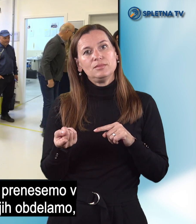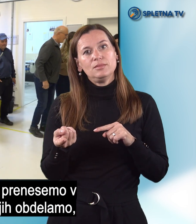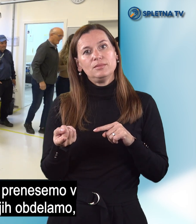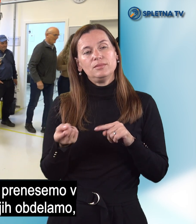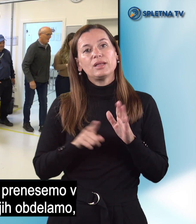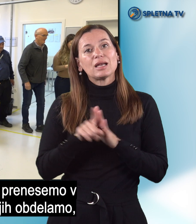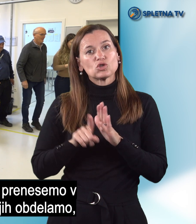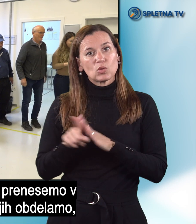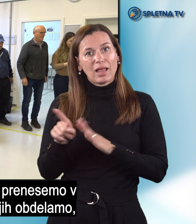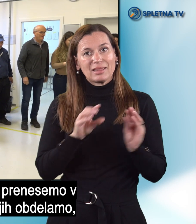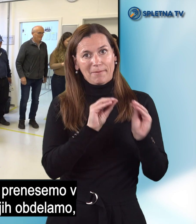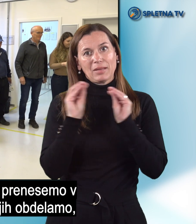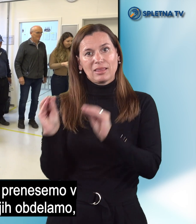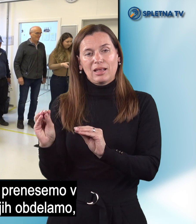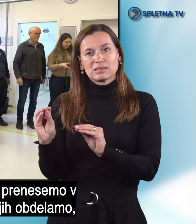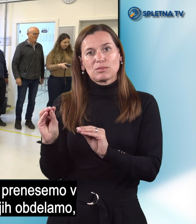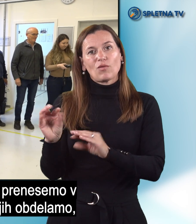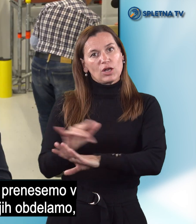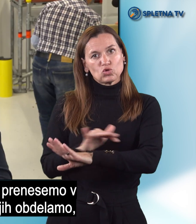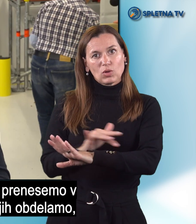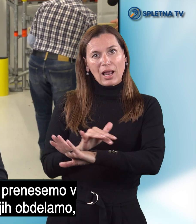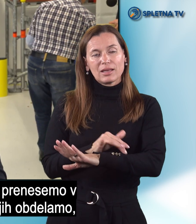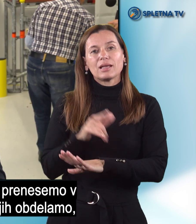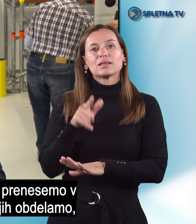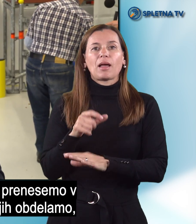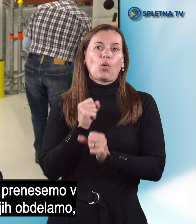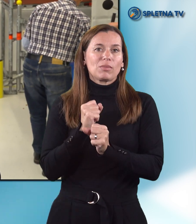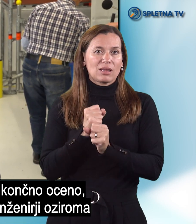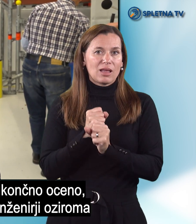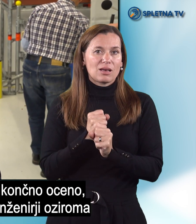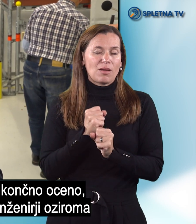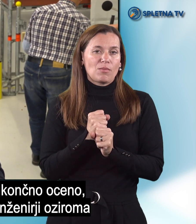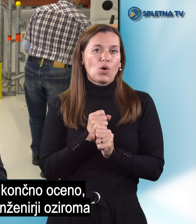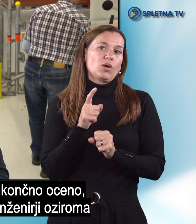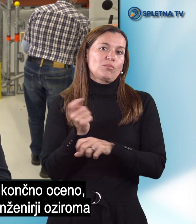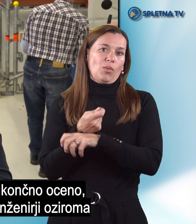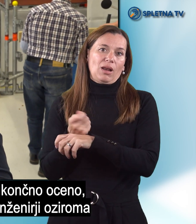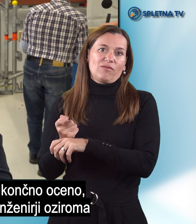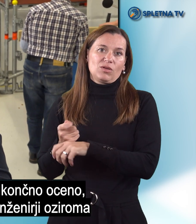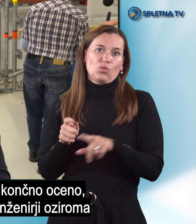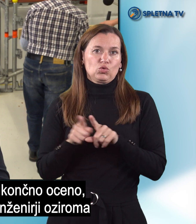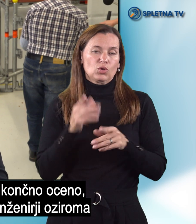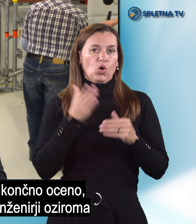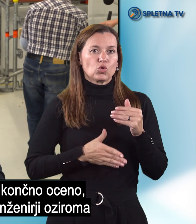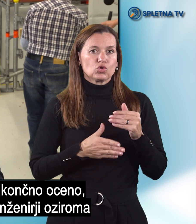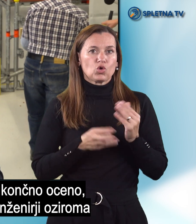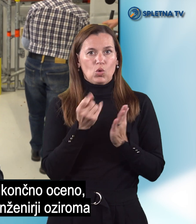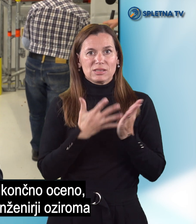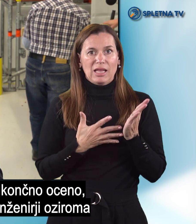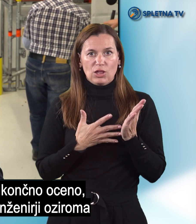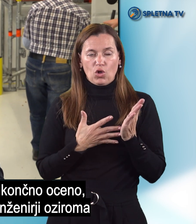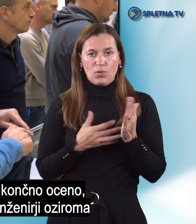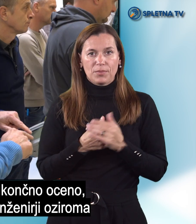potem rezultate prenesemo v računalnik, kjer jih obdelamo in opravimo tudi končno